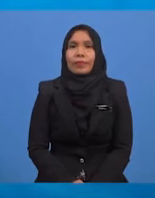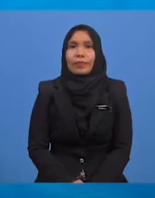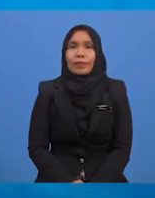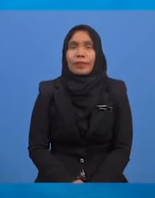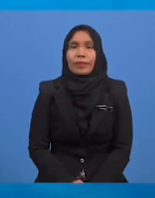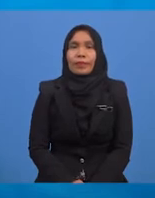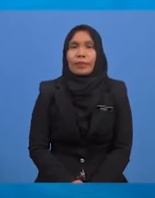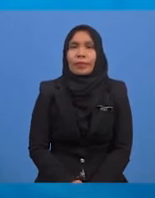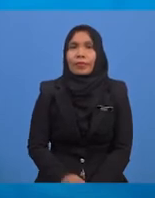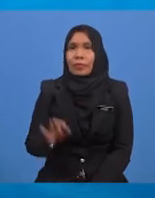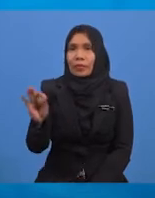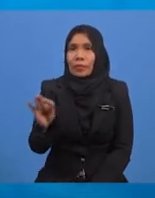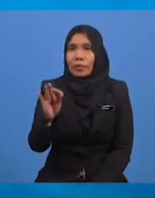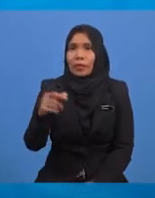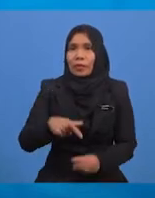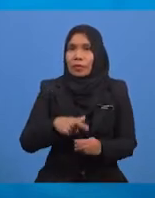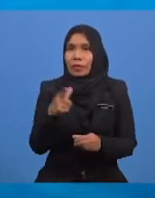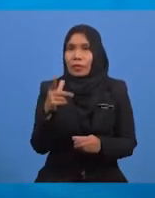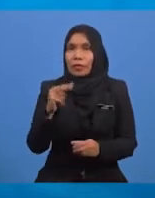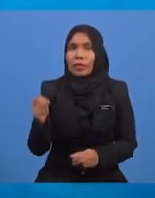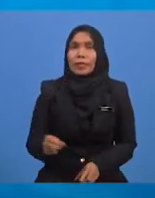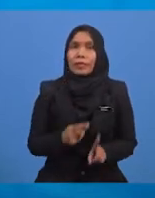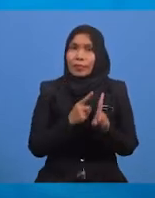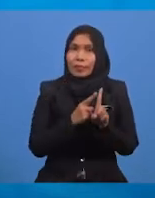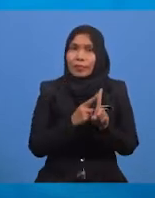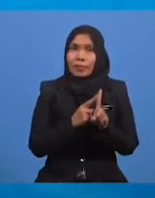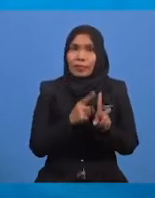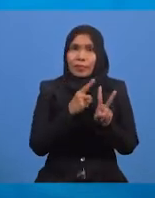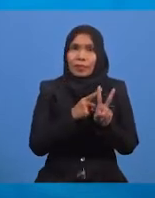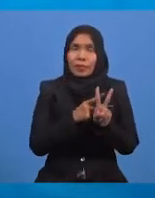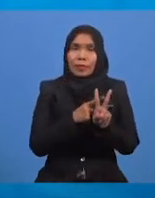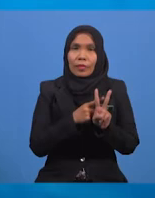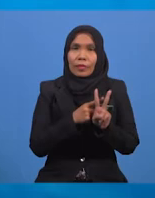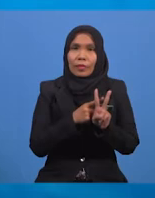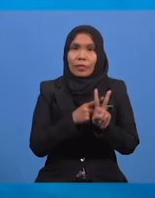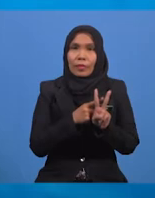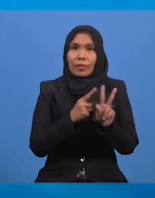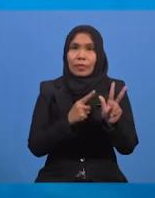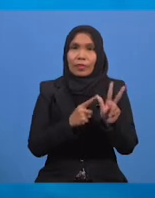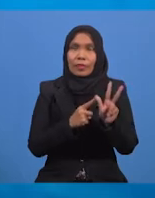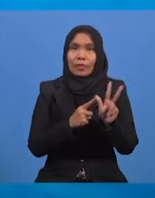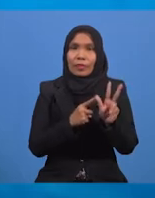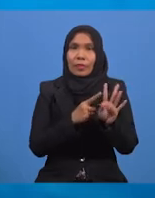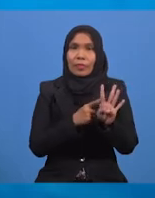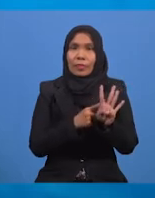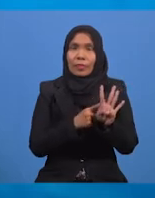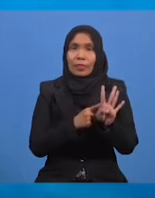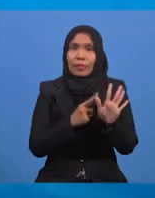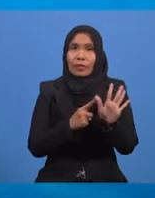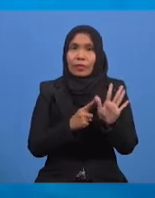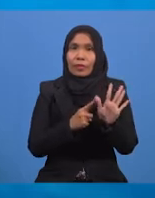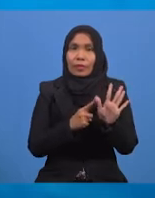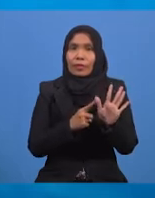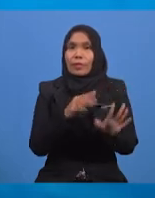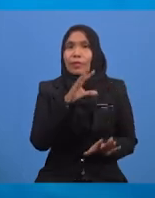kepada faktor luaran yang melibatkan unsur ekonomi, persaingan, sosiobudaya, teknologi dan politik